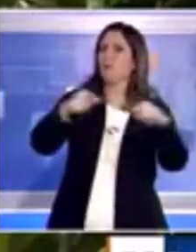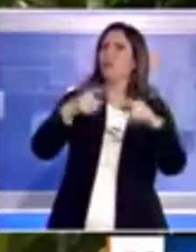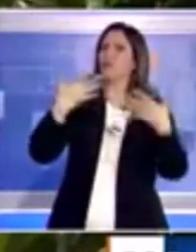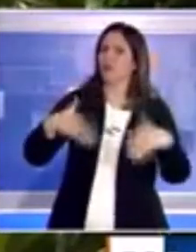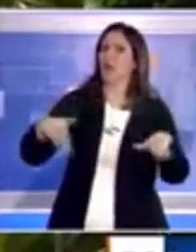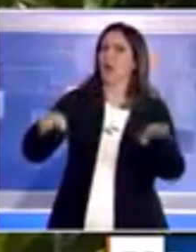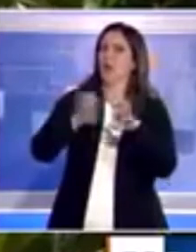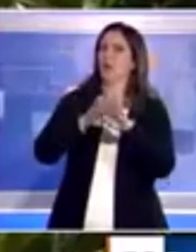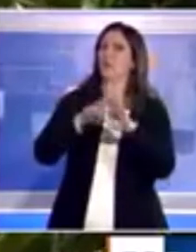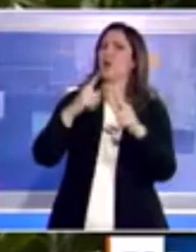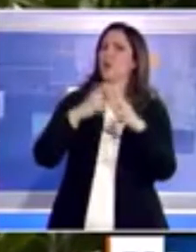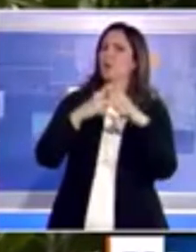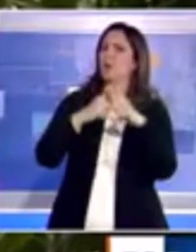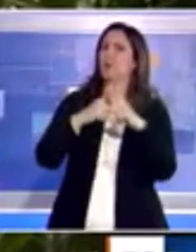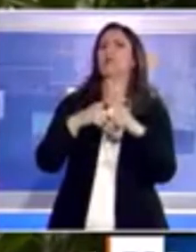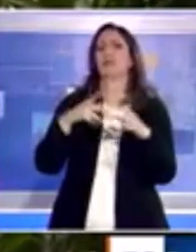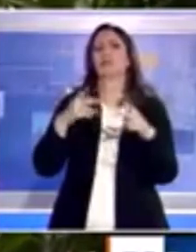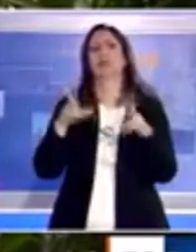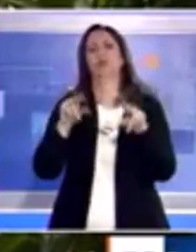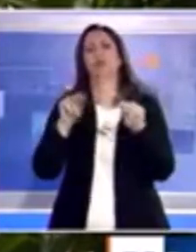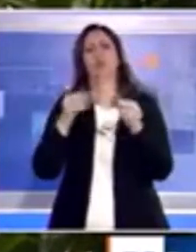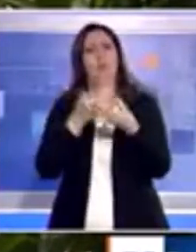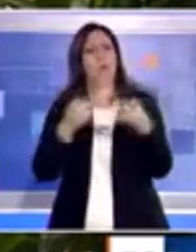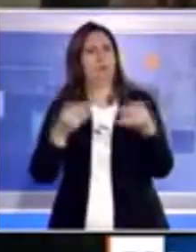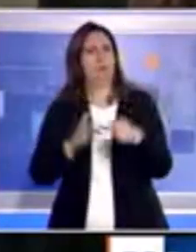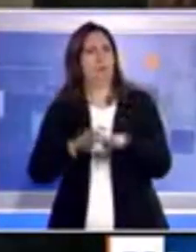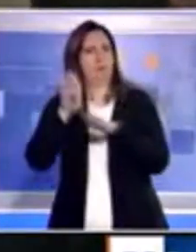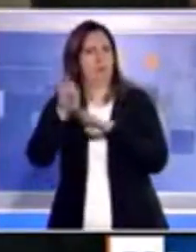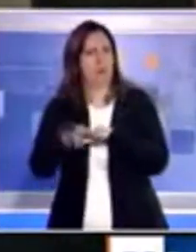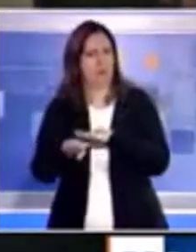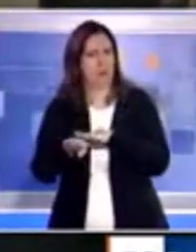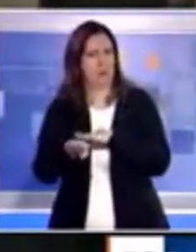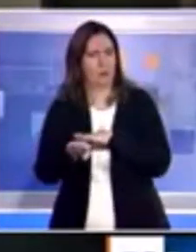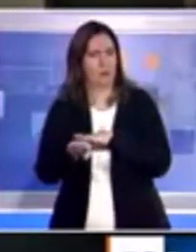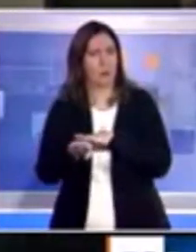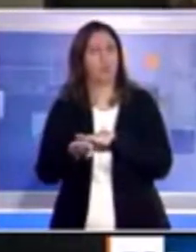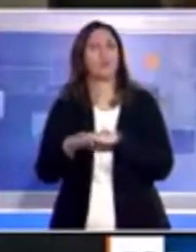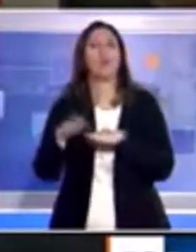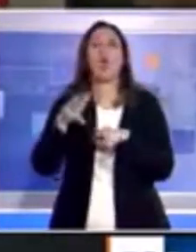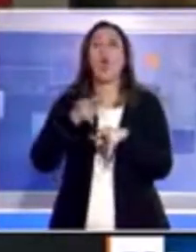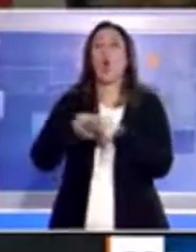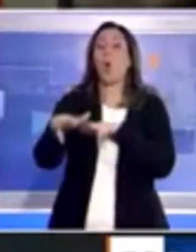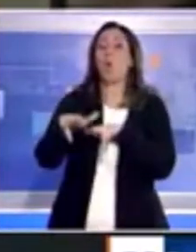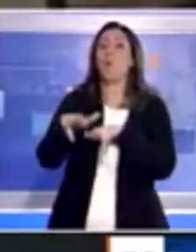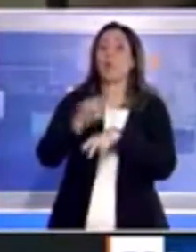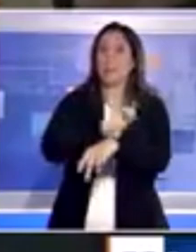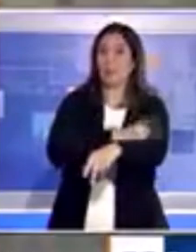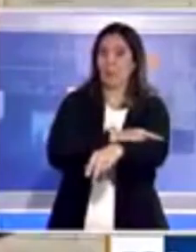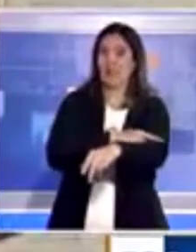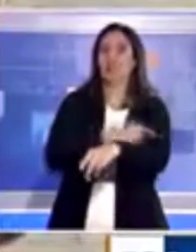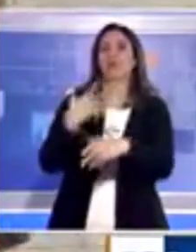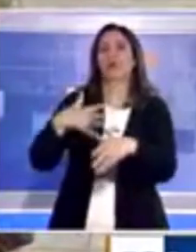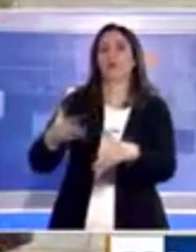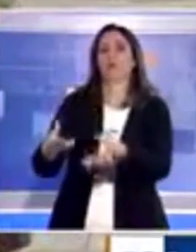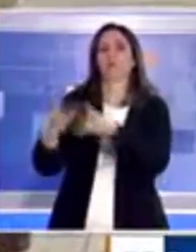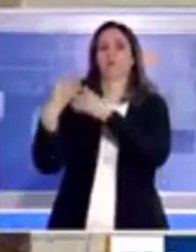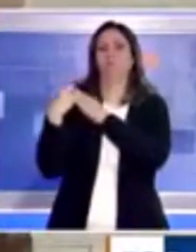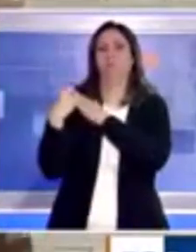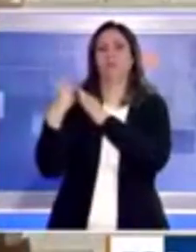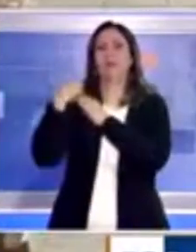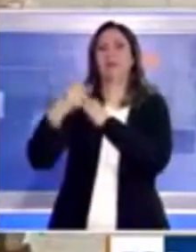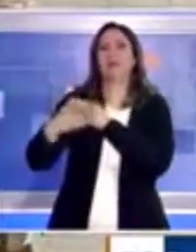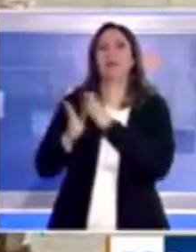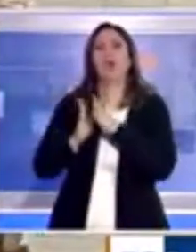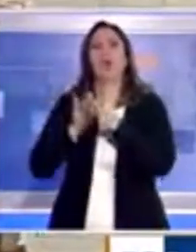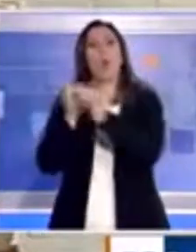segni un nuovo passo attori della vertenza anche il comune di Potenza che prenderà in carico la strada che prevede l'accesso pedonale dei dipendenti